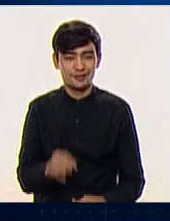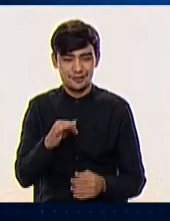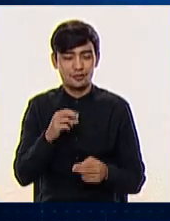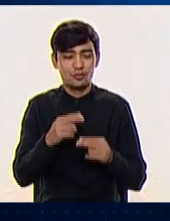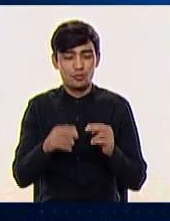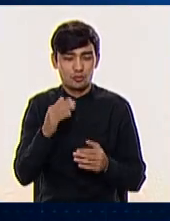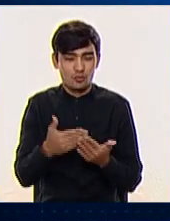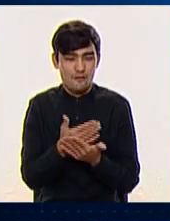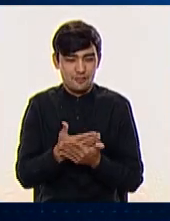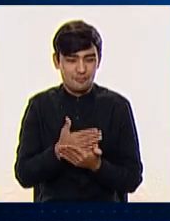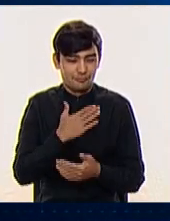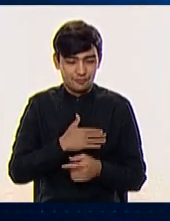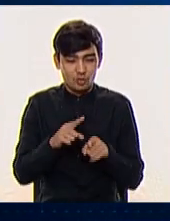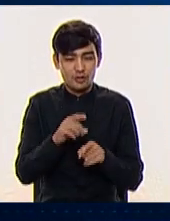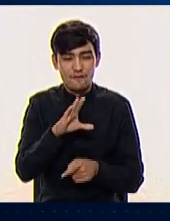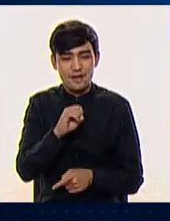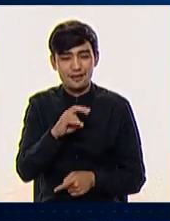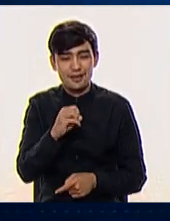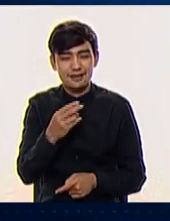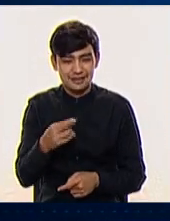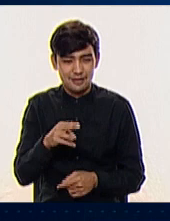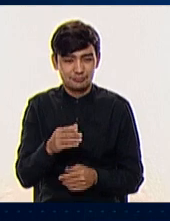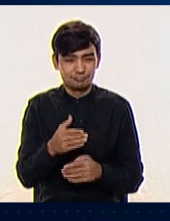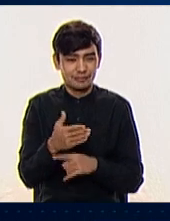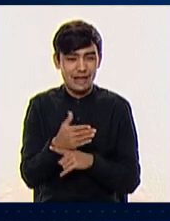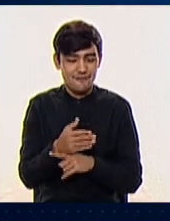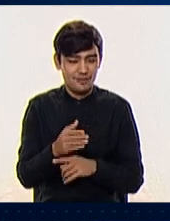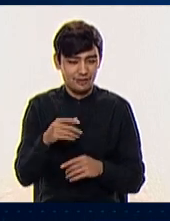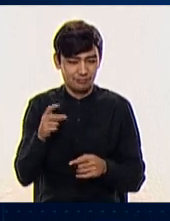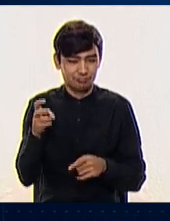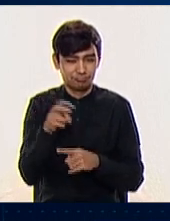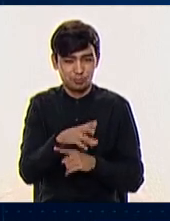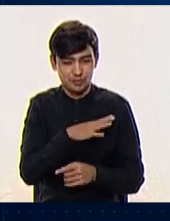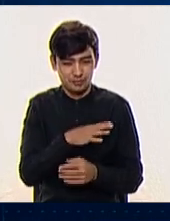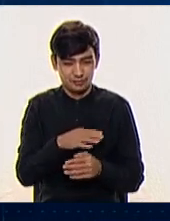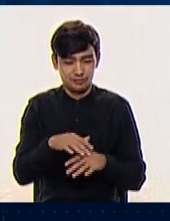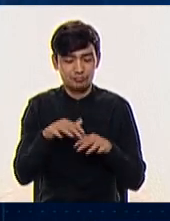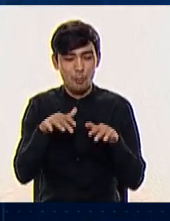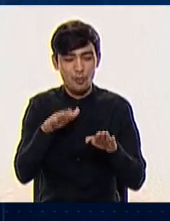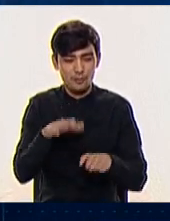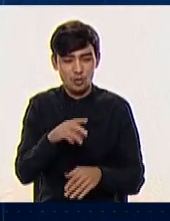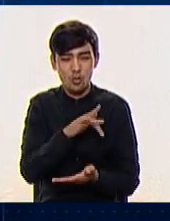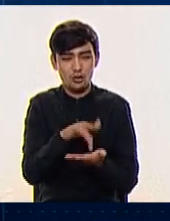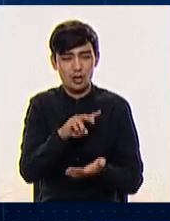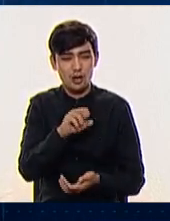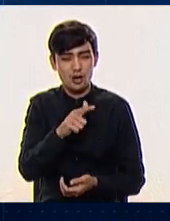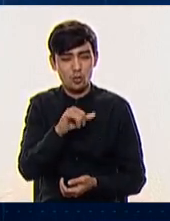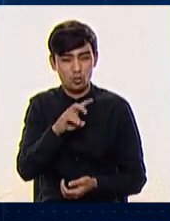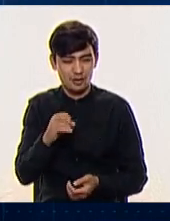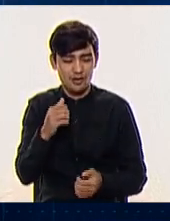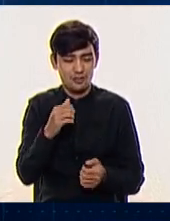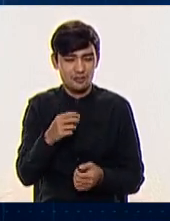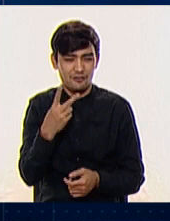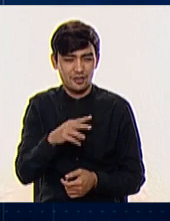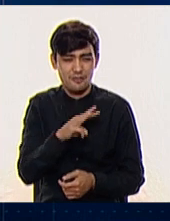обзор приятной новостью. В Венецию приплыли дельфины. Из-за коронавирусных ограничений в городе Лагуни, которую обычно